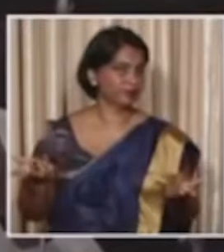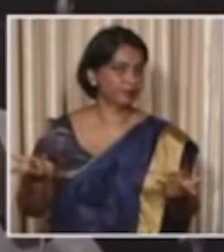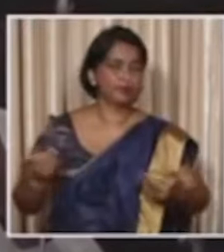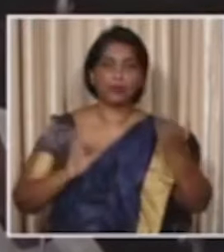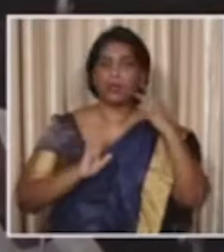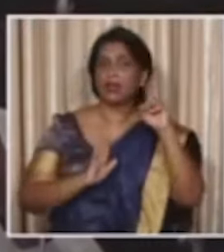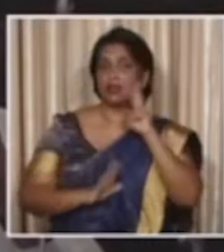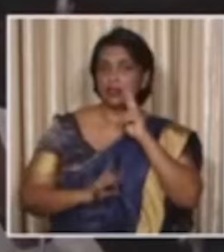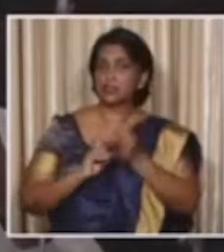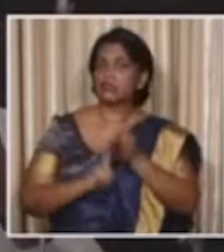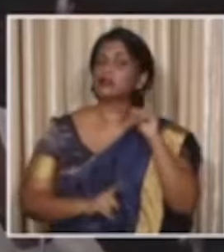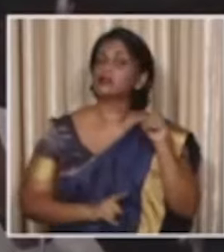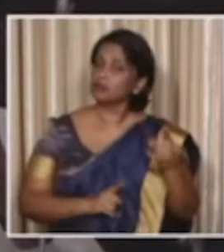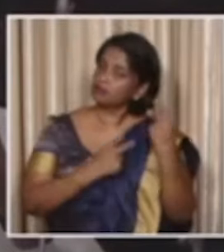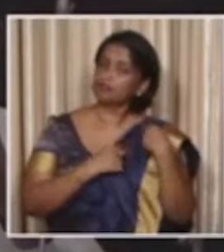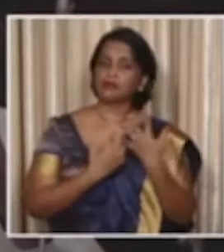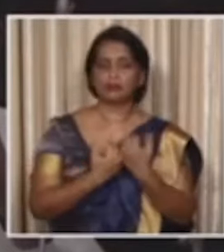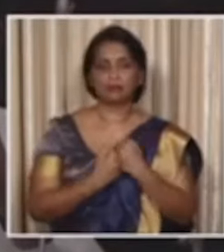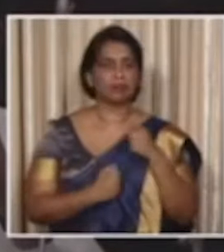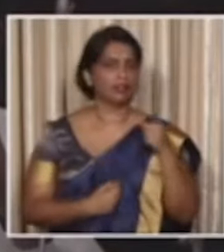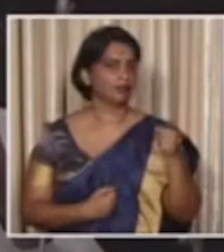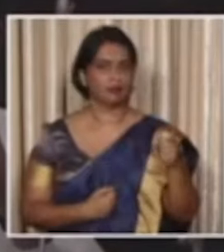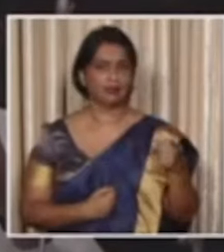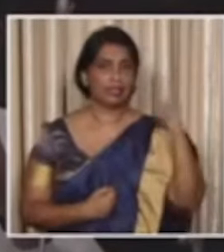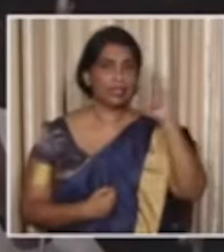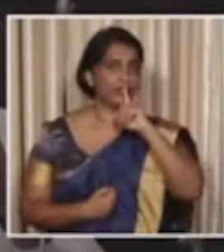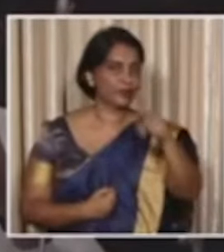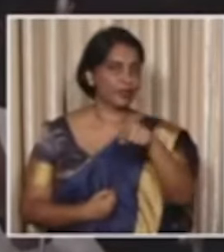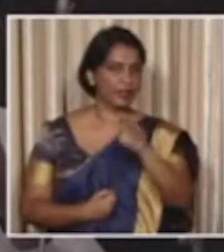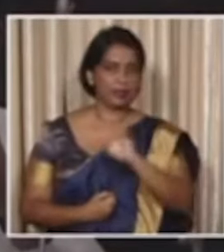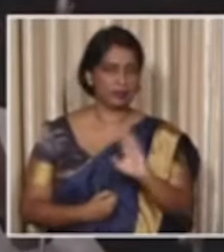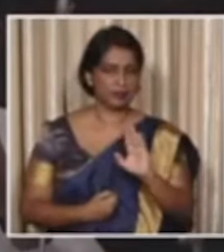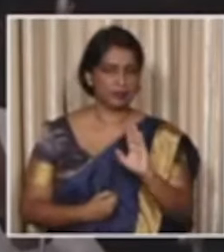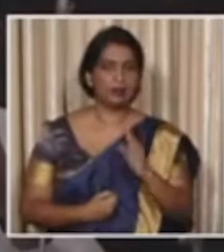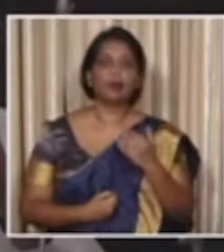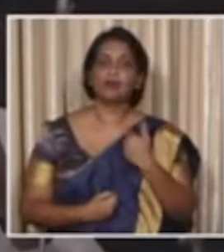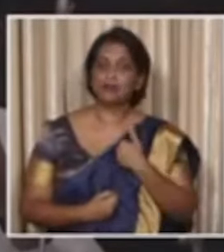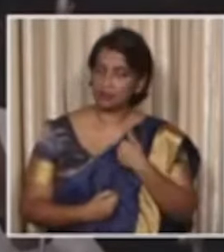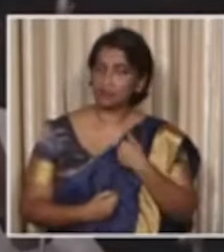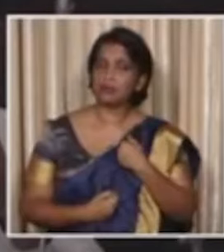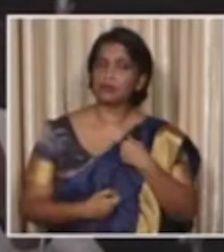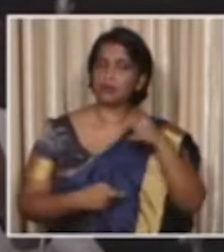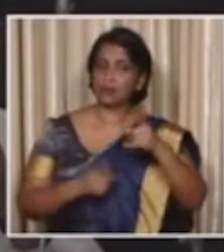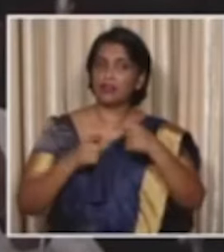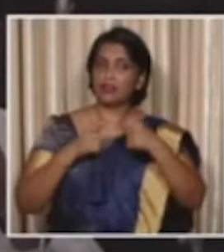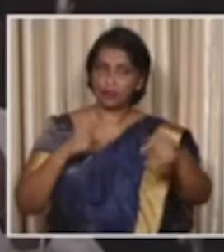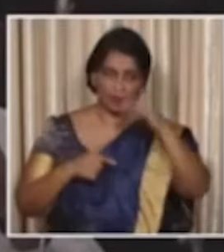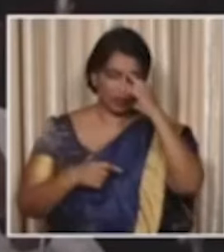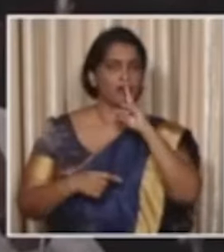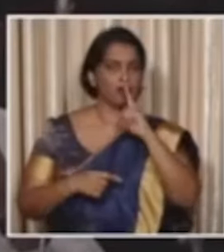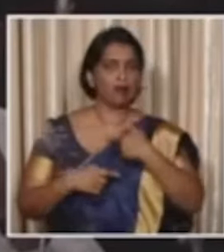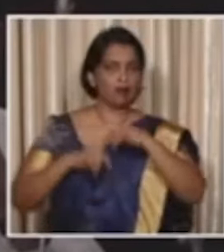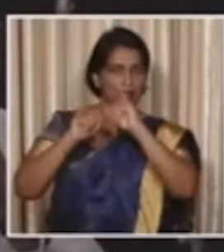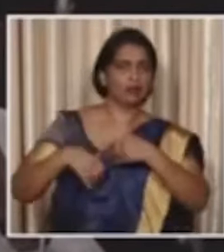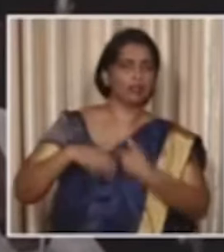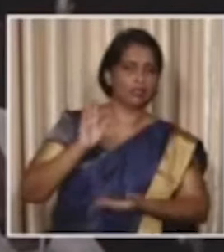වෙලාවේ රනිල් වික්‍රමසිංහ ජනාධිපතිතුමා බාරගත්තා. එතුමාට නෙවෙයි මුලින්ම ඉල්ලීම ආවේ. අපි මේ මෙතුමා කියපේ ගැද්ද අපි දාලා